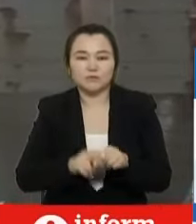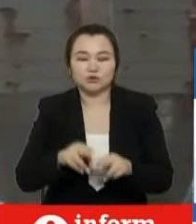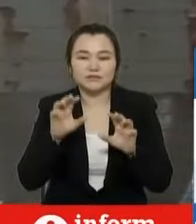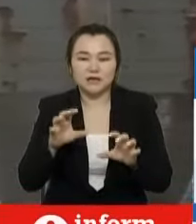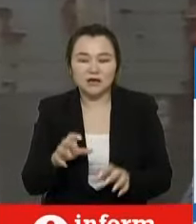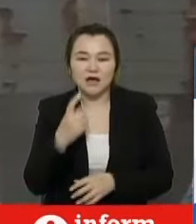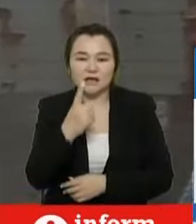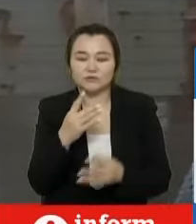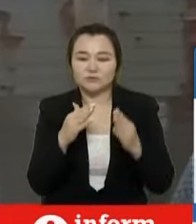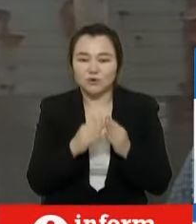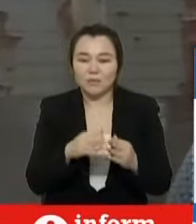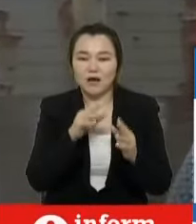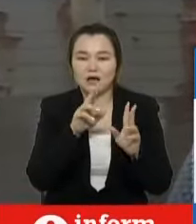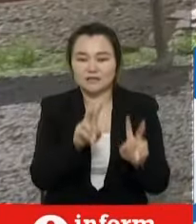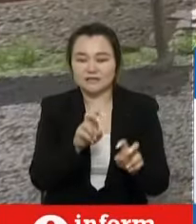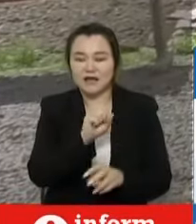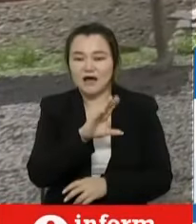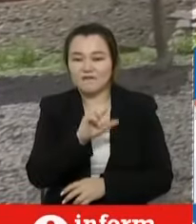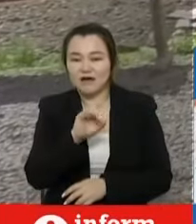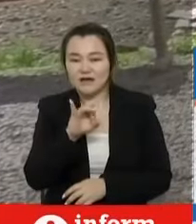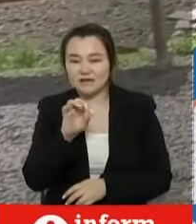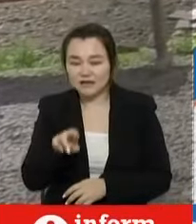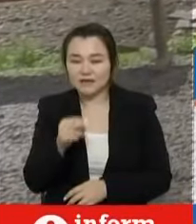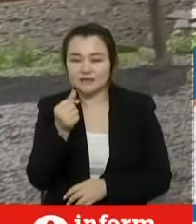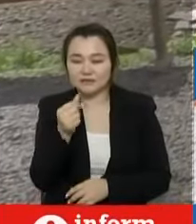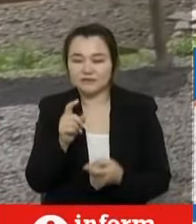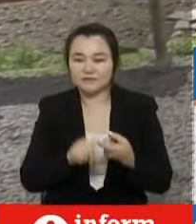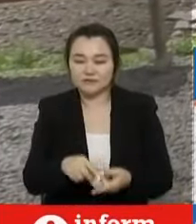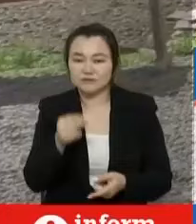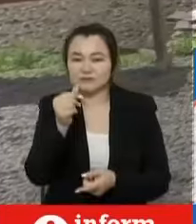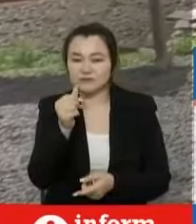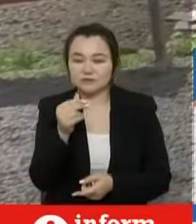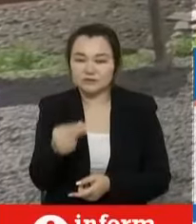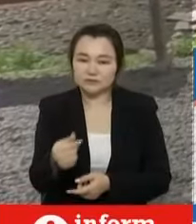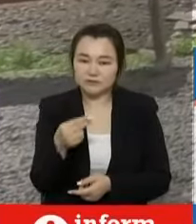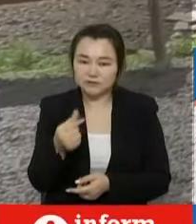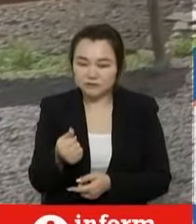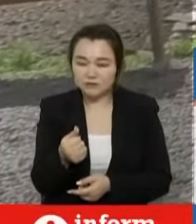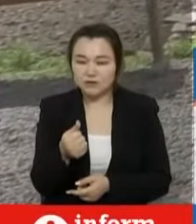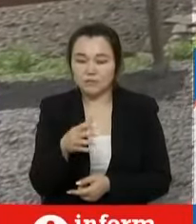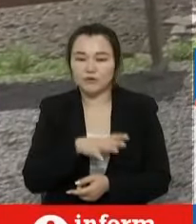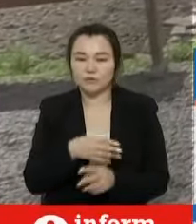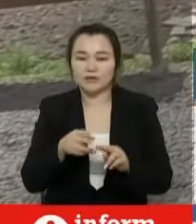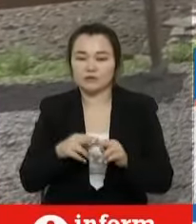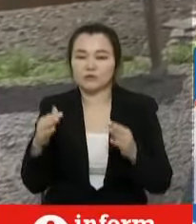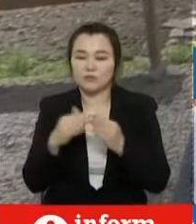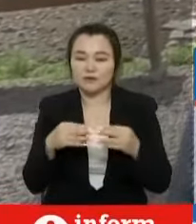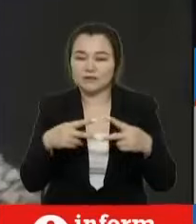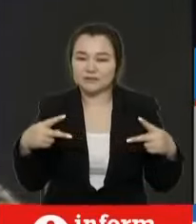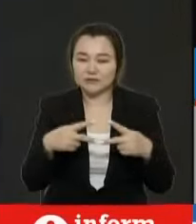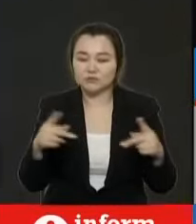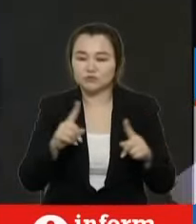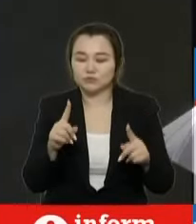жалғыз үйі апаттық болып танылған жағдайда ақшалай төлемақы солдан кейін сол үйге теңестірілетін үй